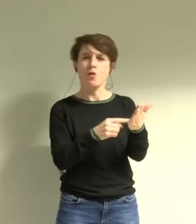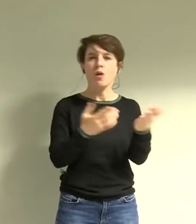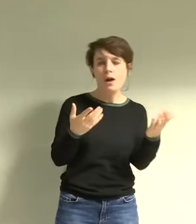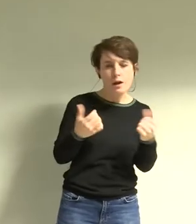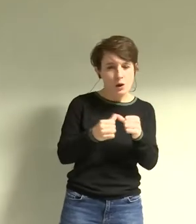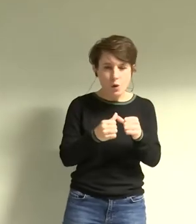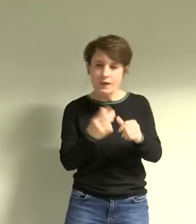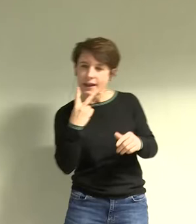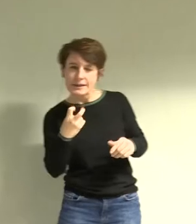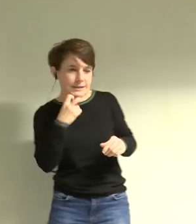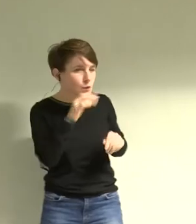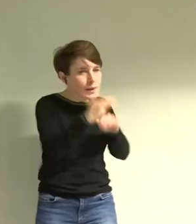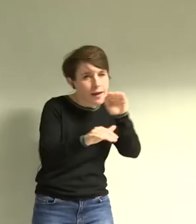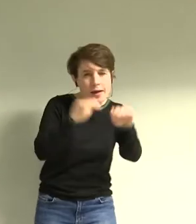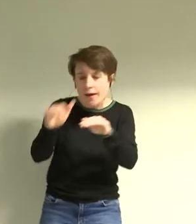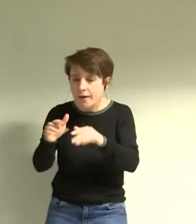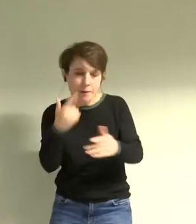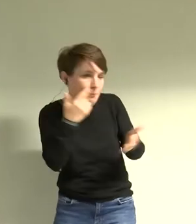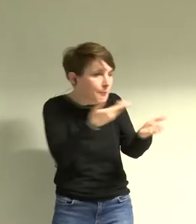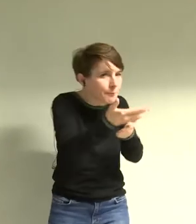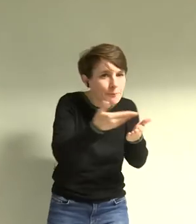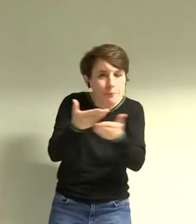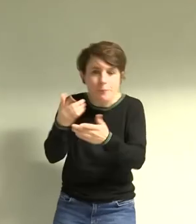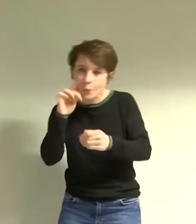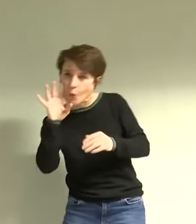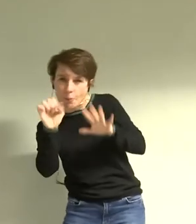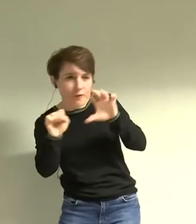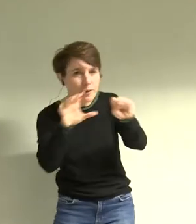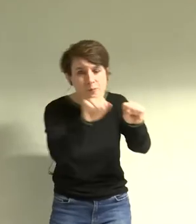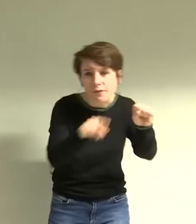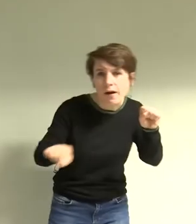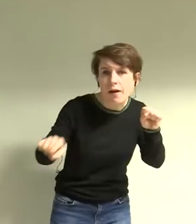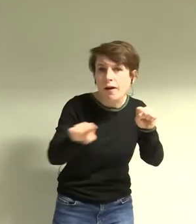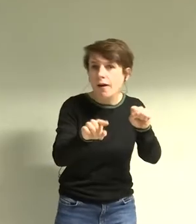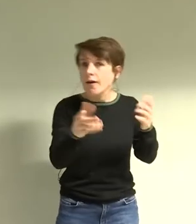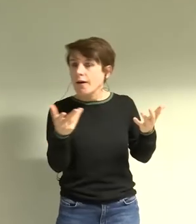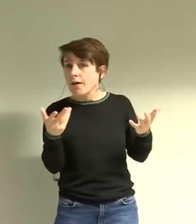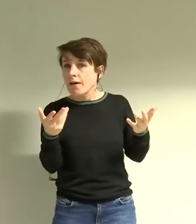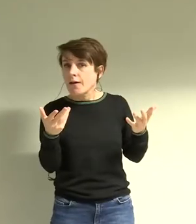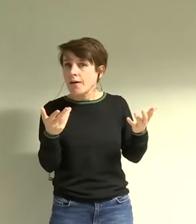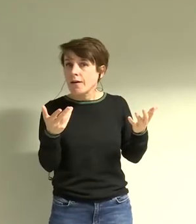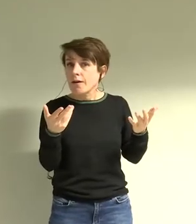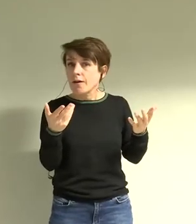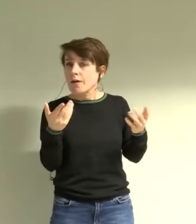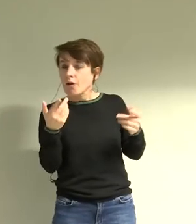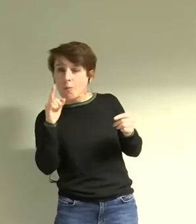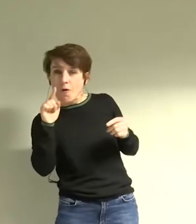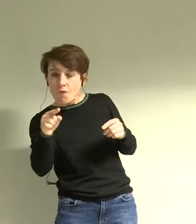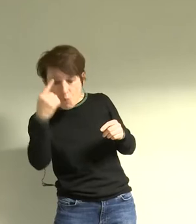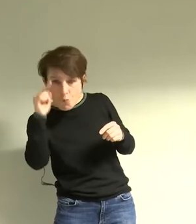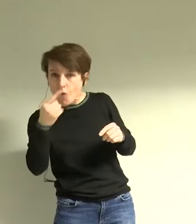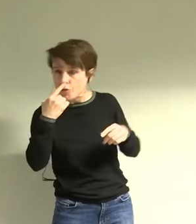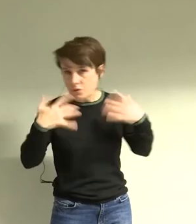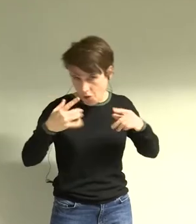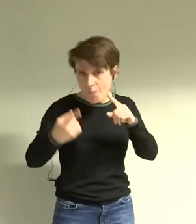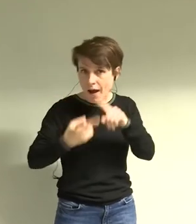citoyenne avec des habitants pour identifier leur attachement au regard des limites planétaires et de l'impératif de justice